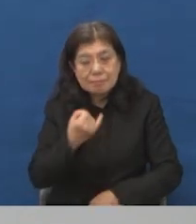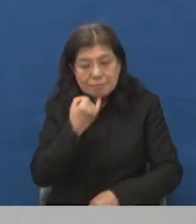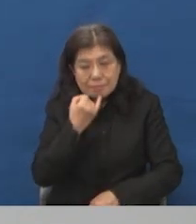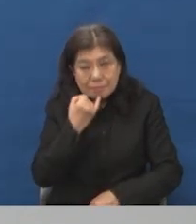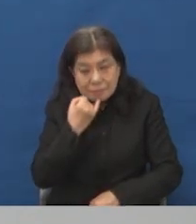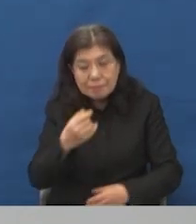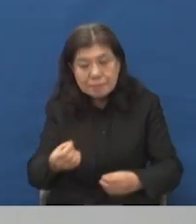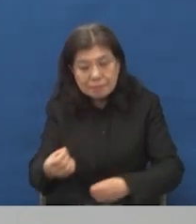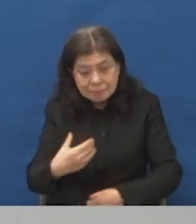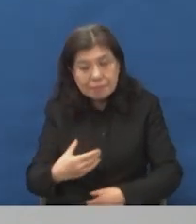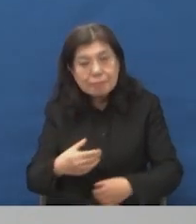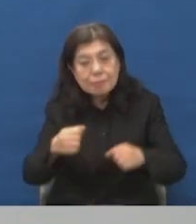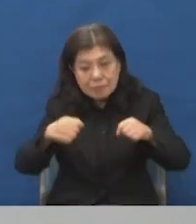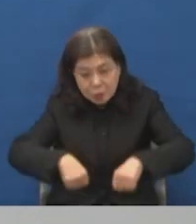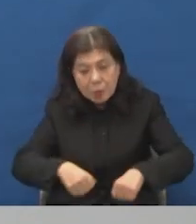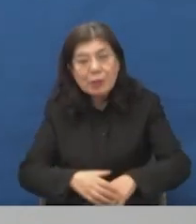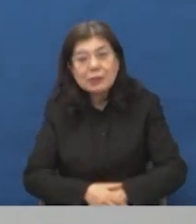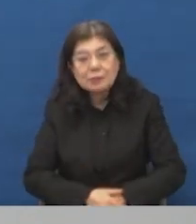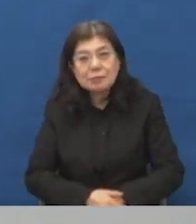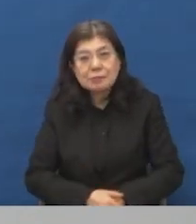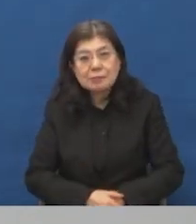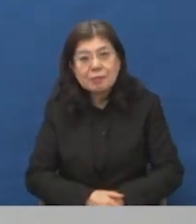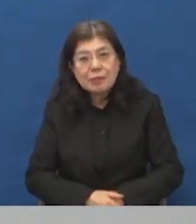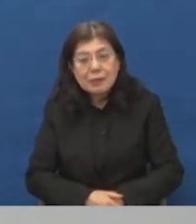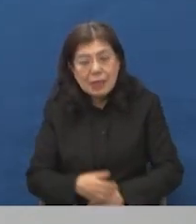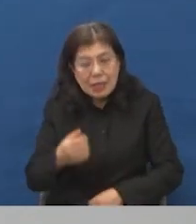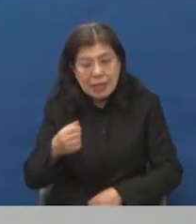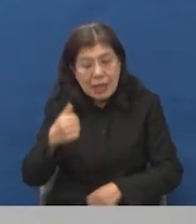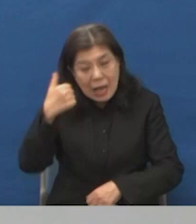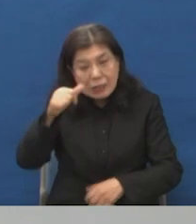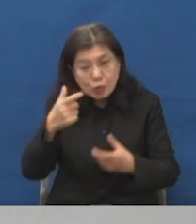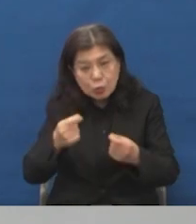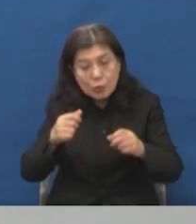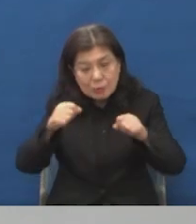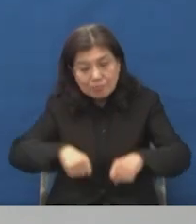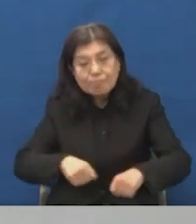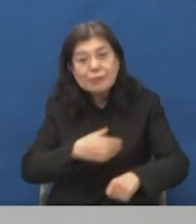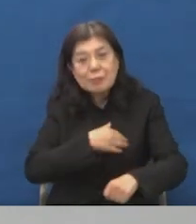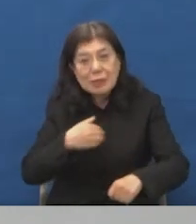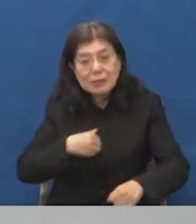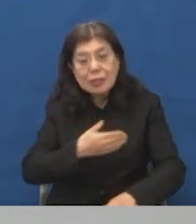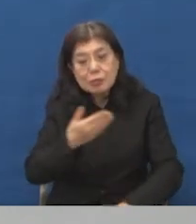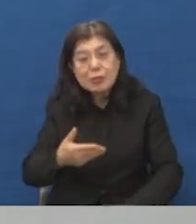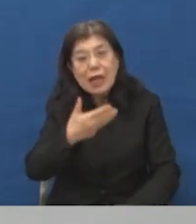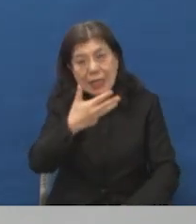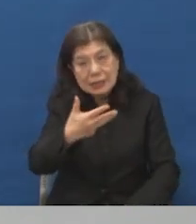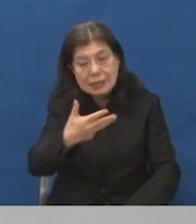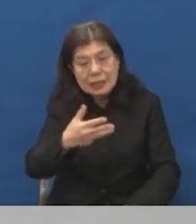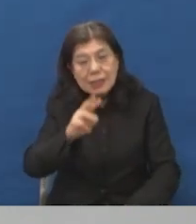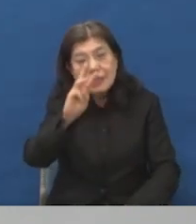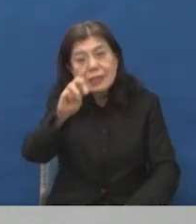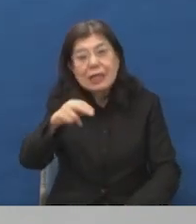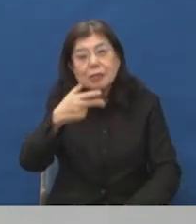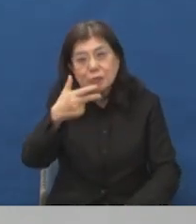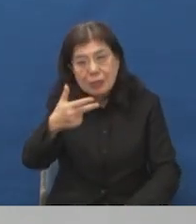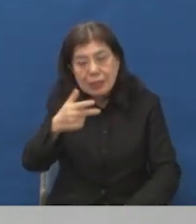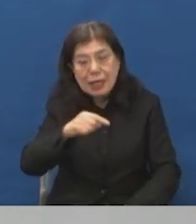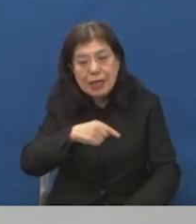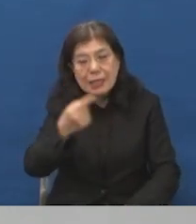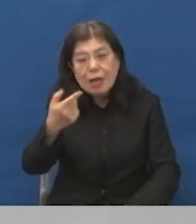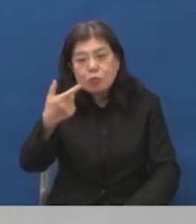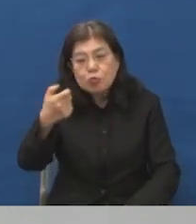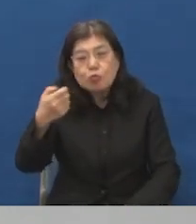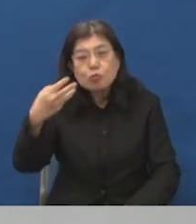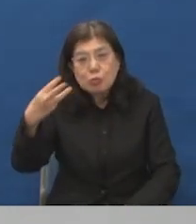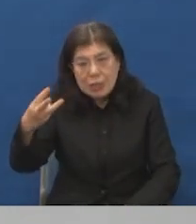めます。よって本案は原案のとおり可決されました。日程第8、議第37号、議第163